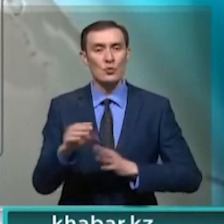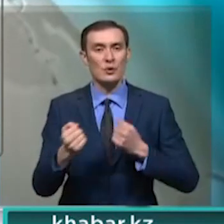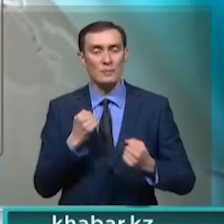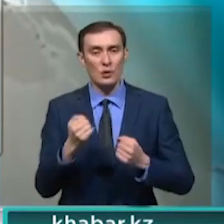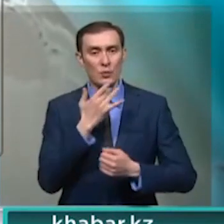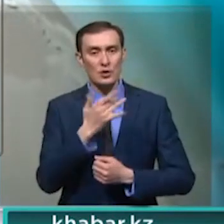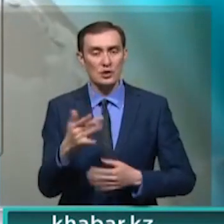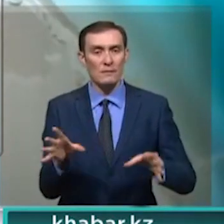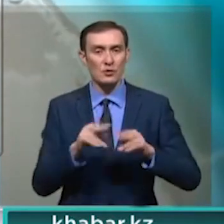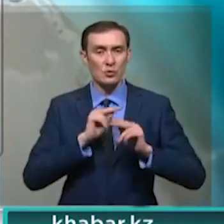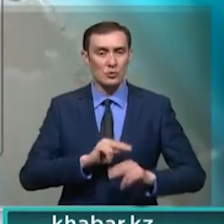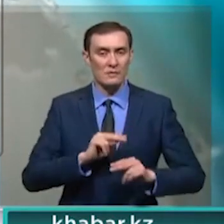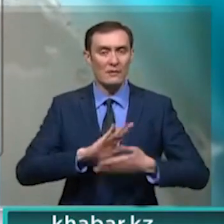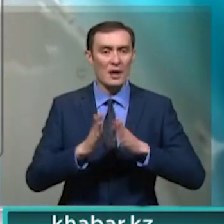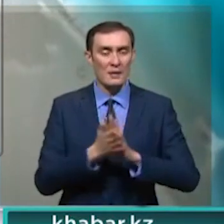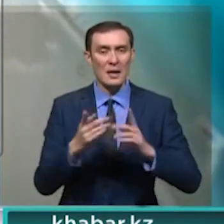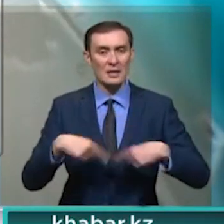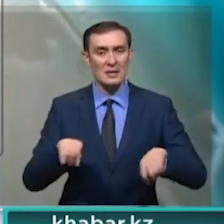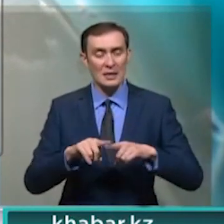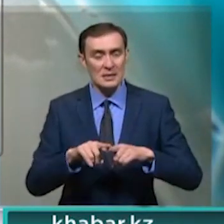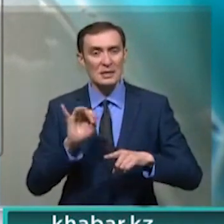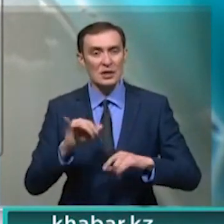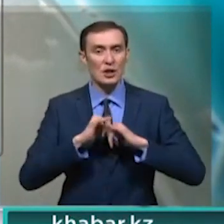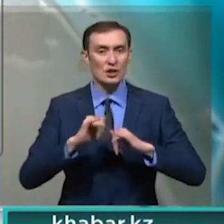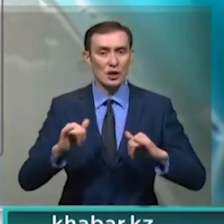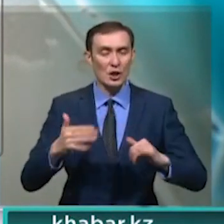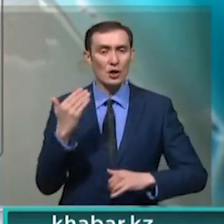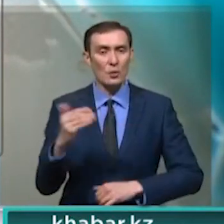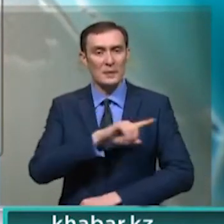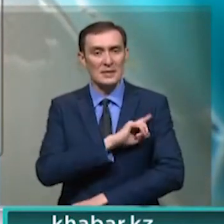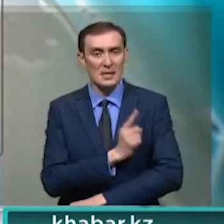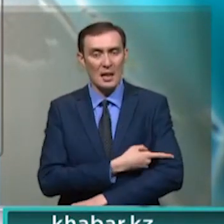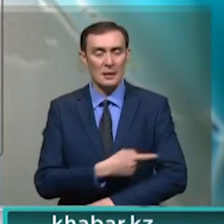укреплению политического сотрудничества в рамках организации и расширению ее потенциала.